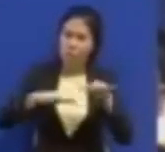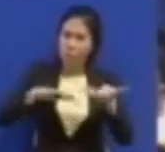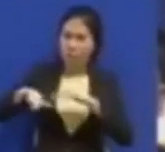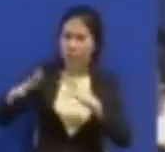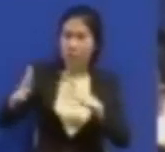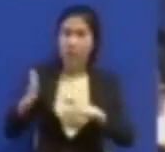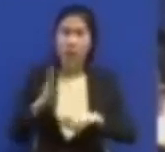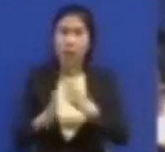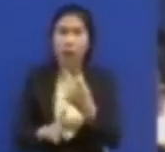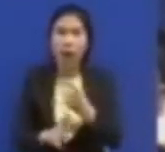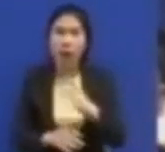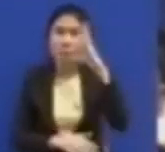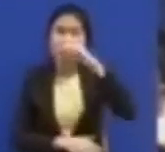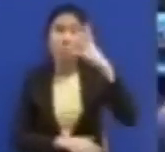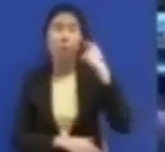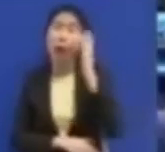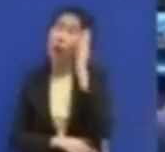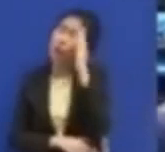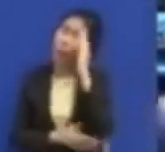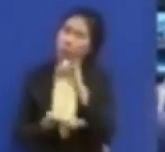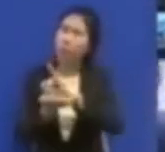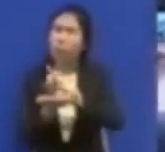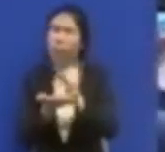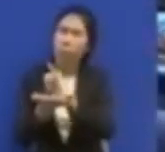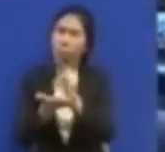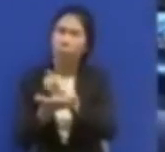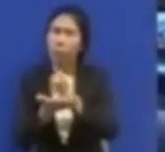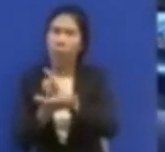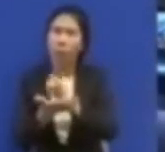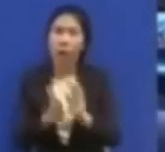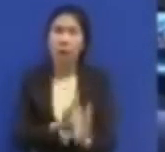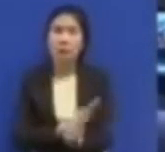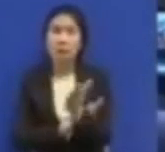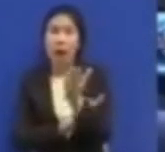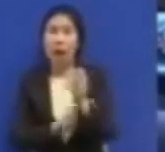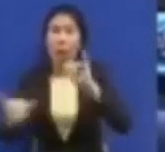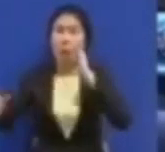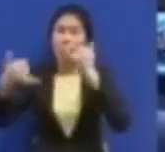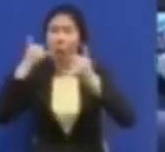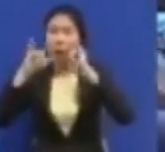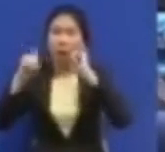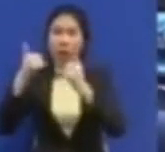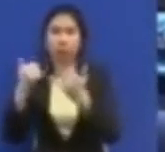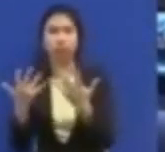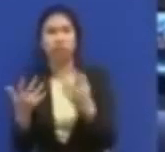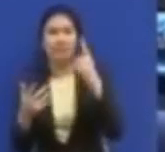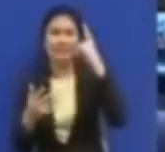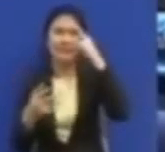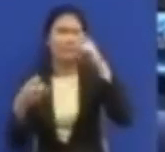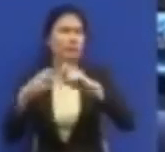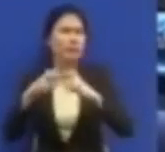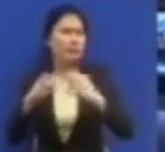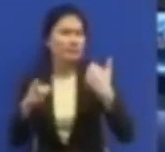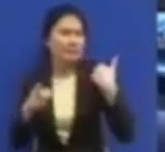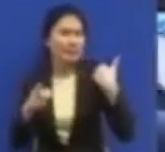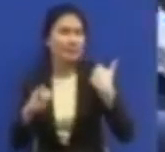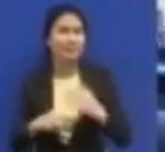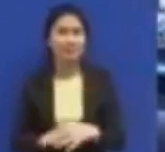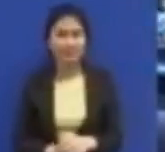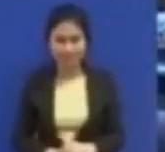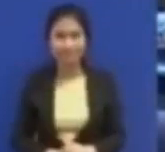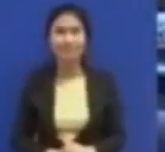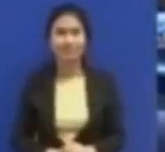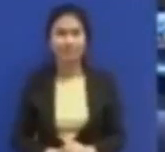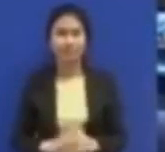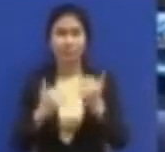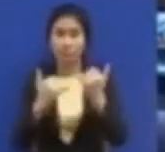อนไม่หลับกันกี่คนไปเช้าโทรศัพท์สายไหม้ไปกี่สายหรือเปล่าซึ่งผมเชื่อว่าไม่มีหรอกท่านประธานครับเพราะฉะนั้นท่านประธ